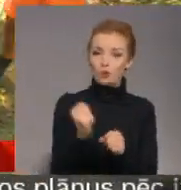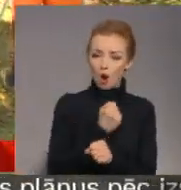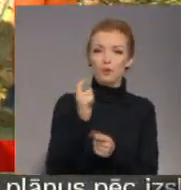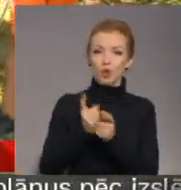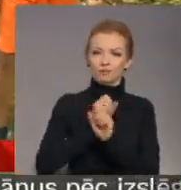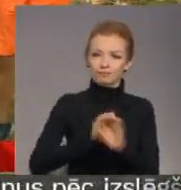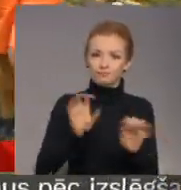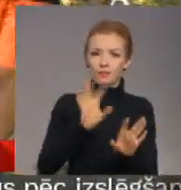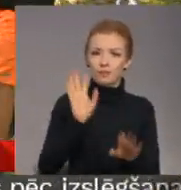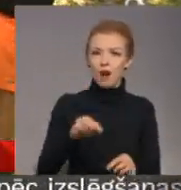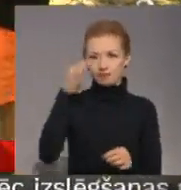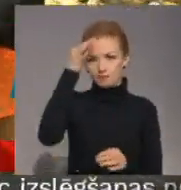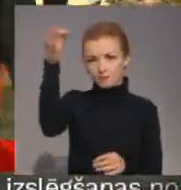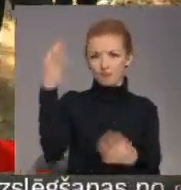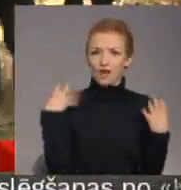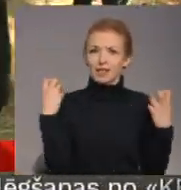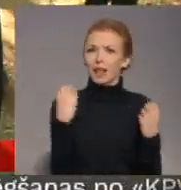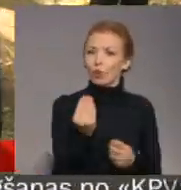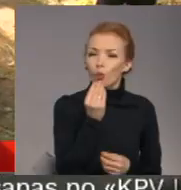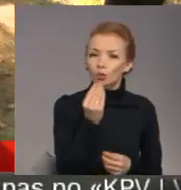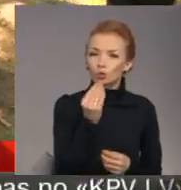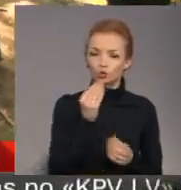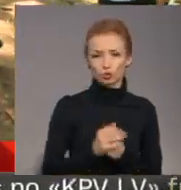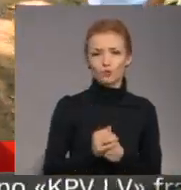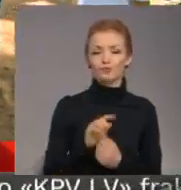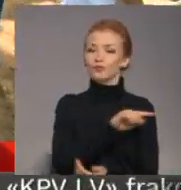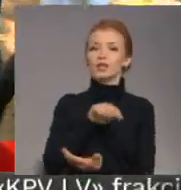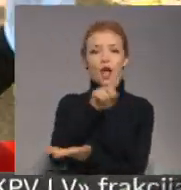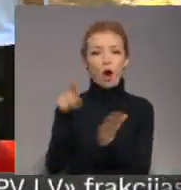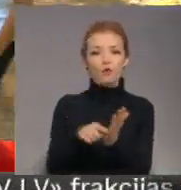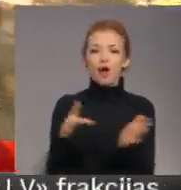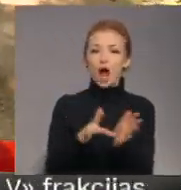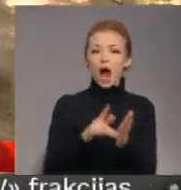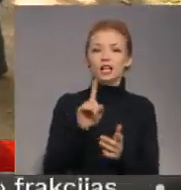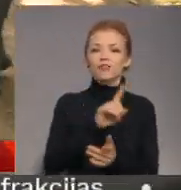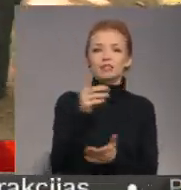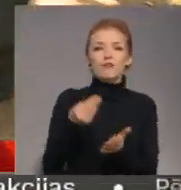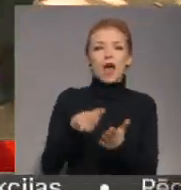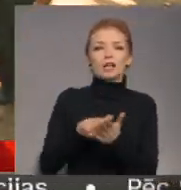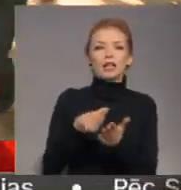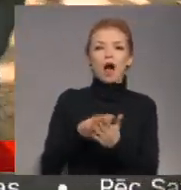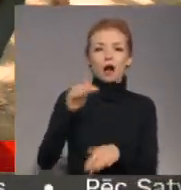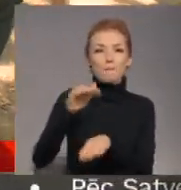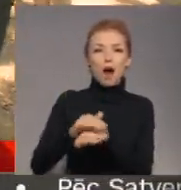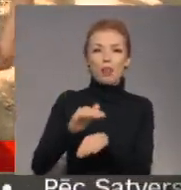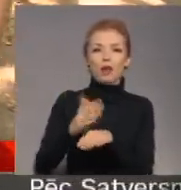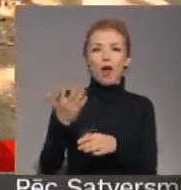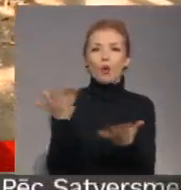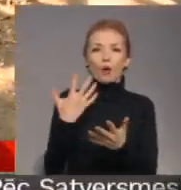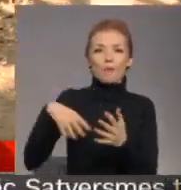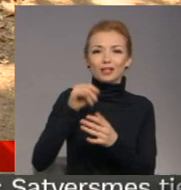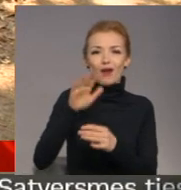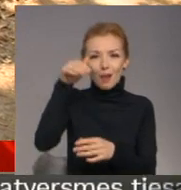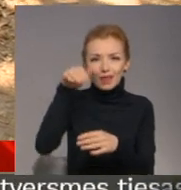veselīgu uzturu. Jautāju, kā jūs domājat, kāda mums ir vērtīgākā banka, kur jau mēs šodien varam ieguldīt? Viņi man